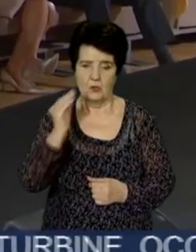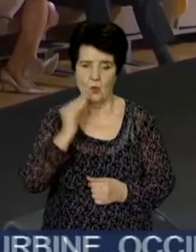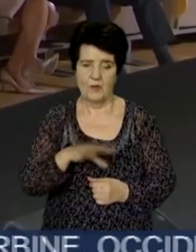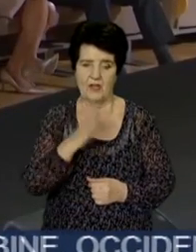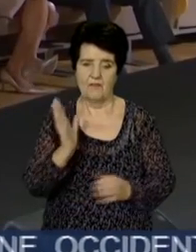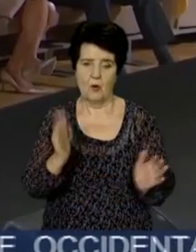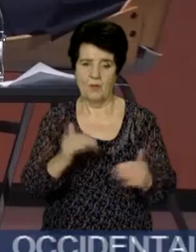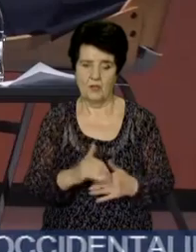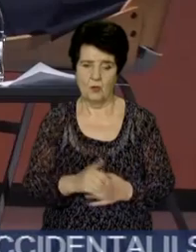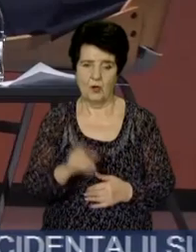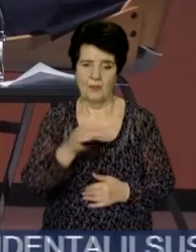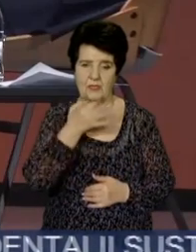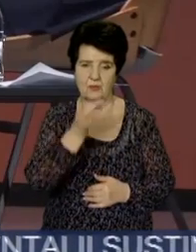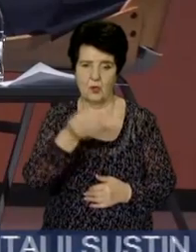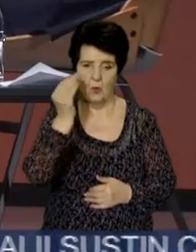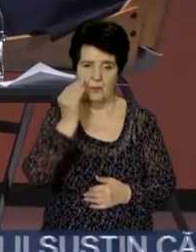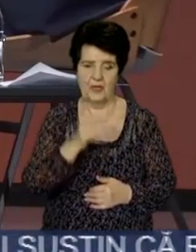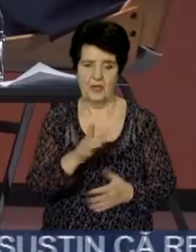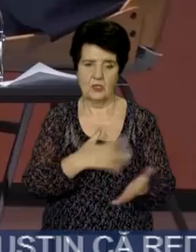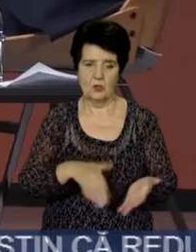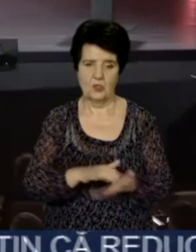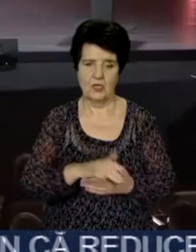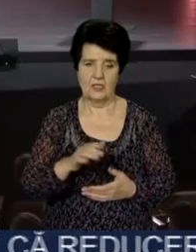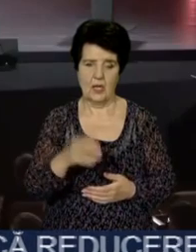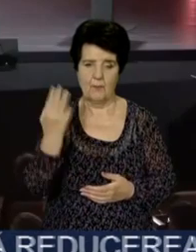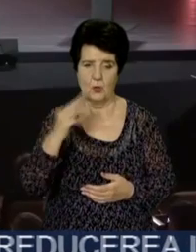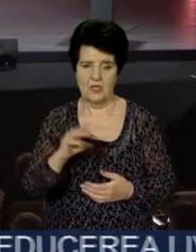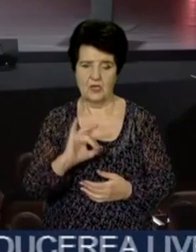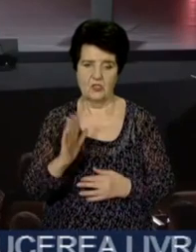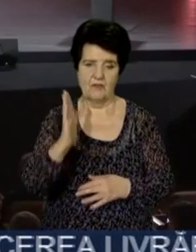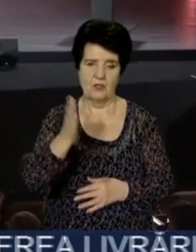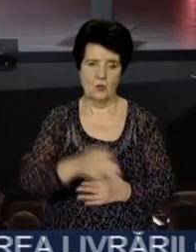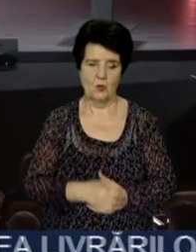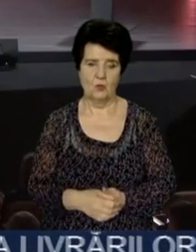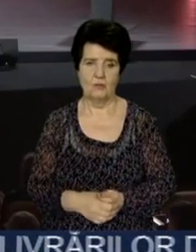fi o platformă pentru a exprima opinii despre societatea modernă și viitorul acesteia.